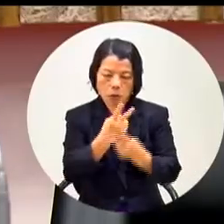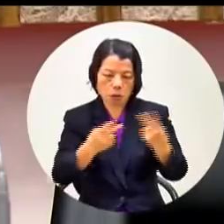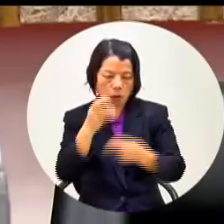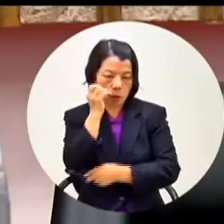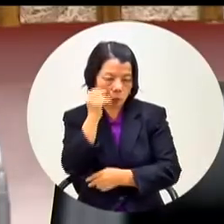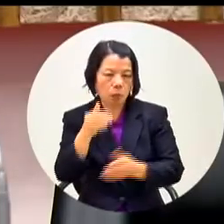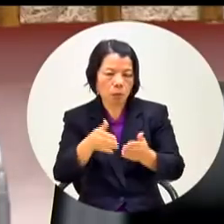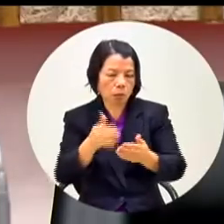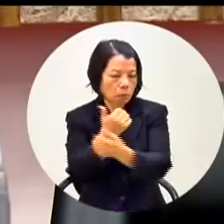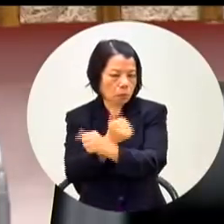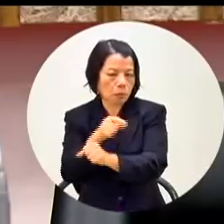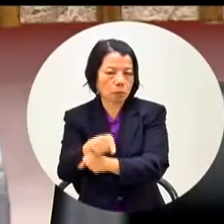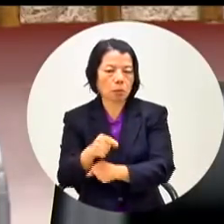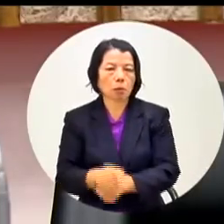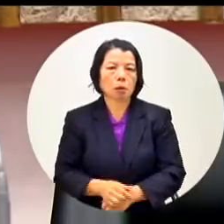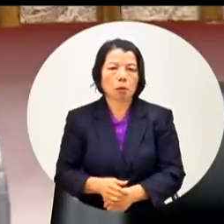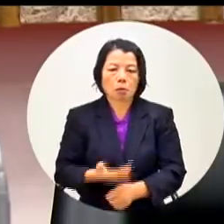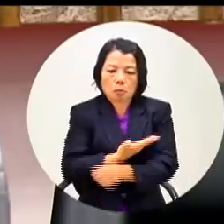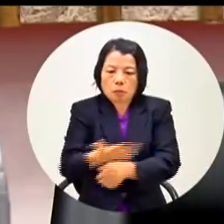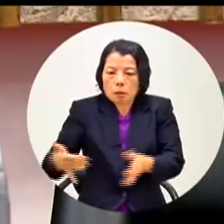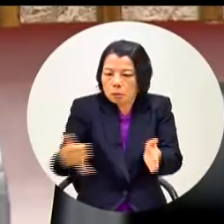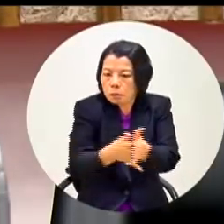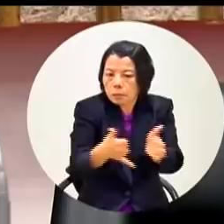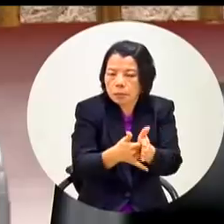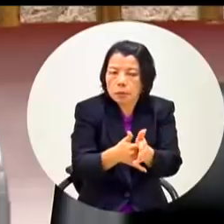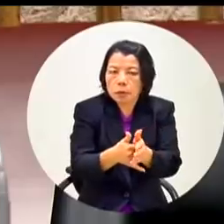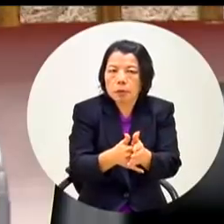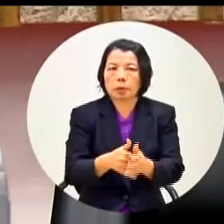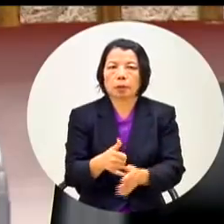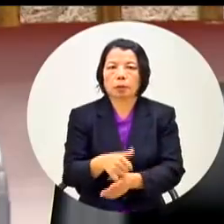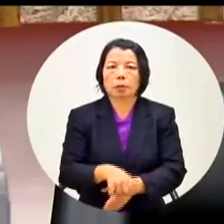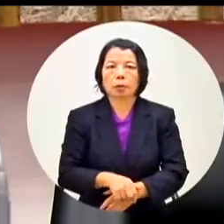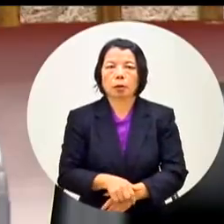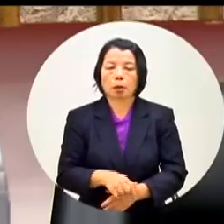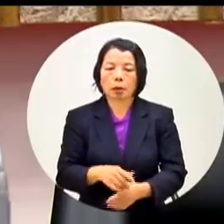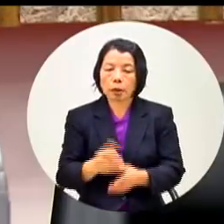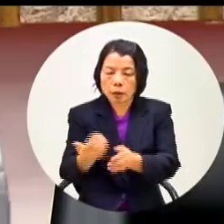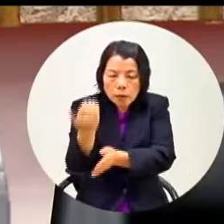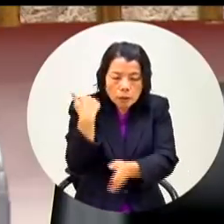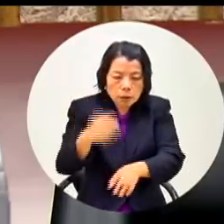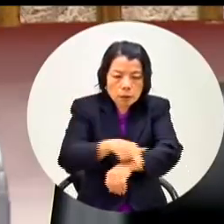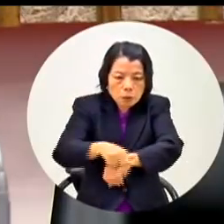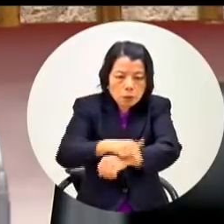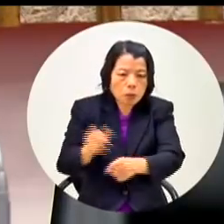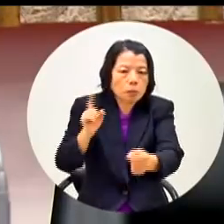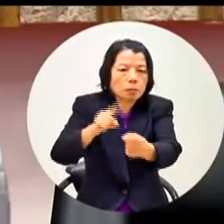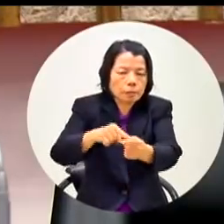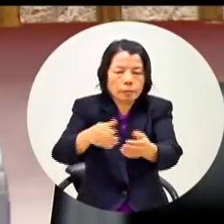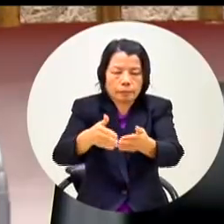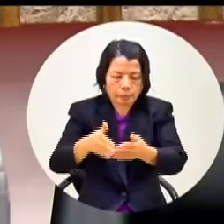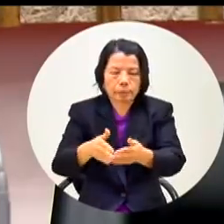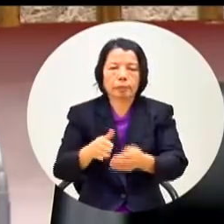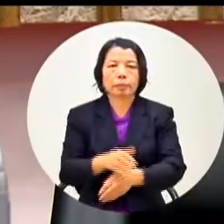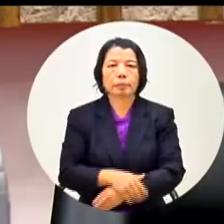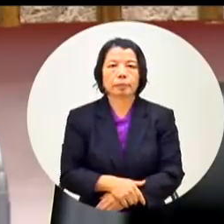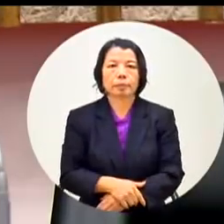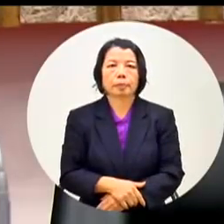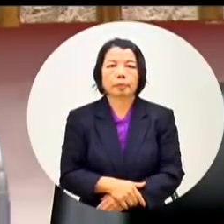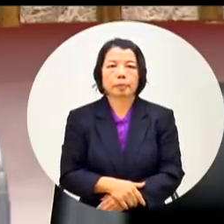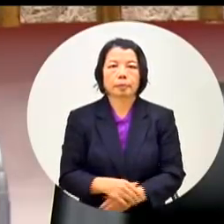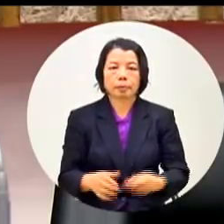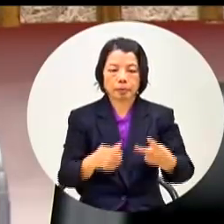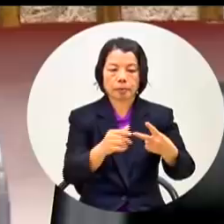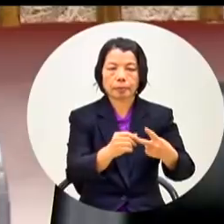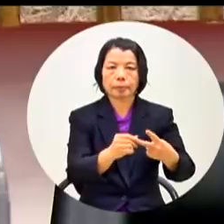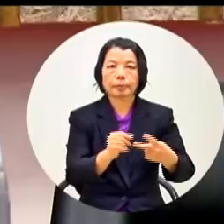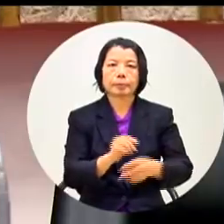合。好，赶快去符合我们当初规划预期的这个目标，好，这是第一点。然后另外呢，我也希望我们捷运局